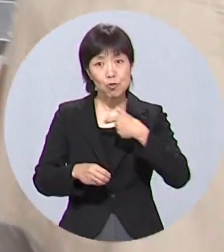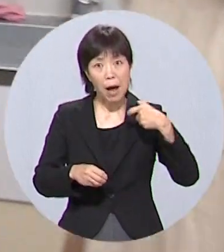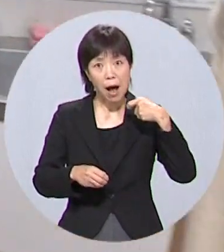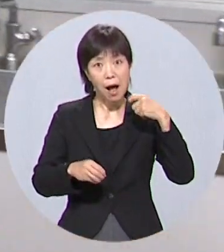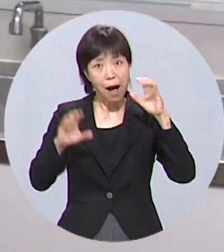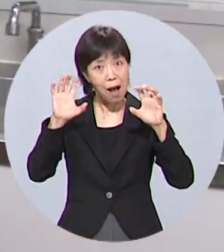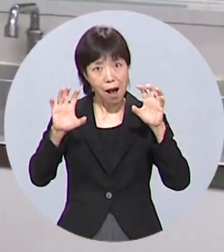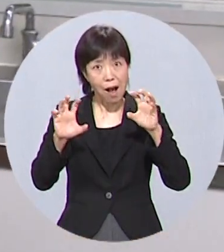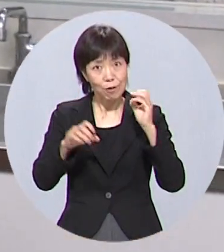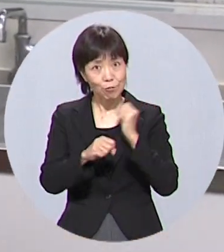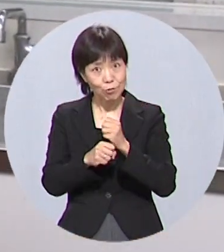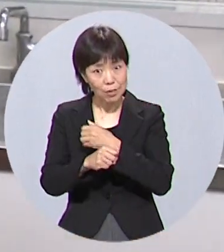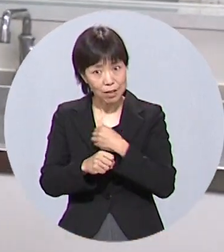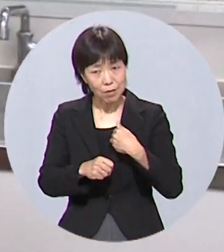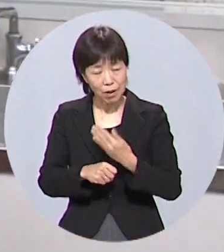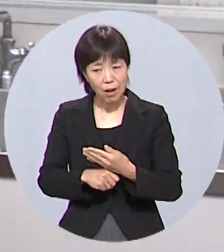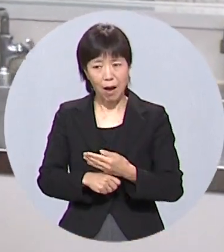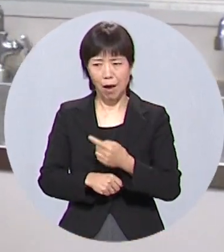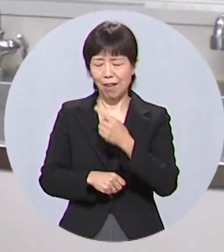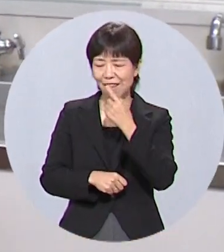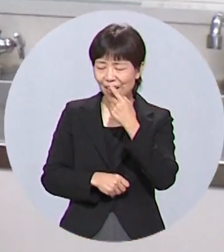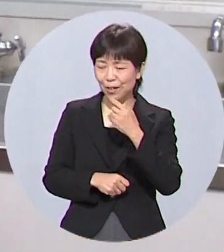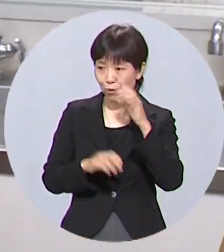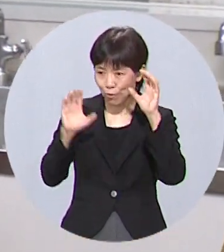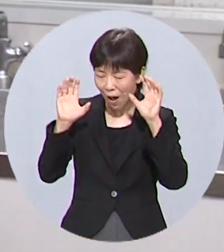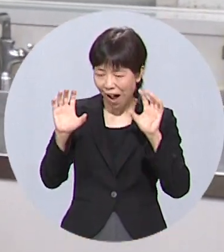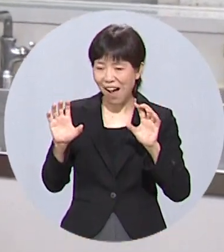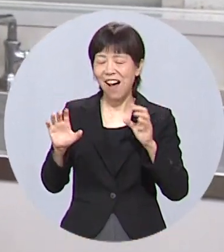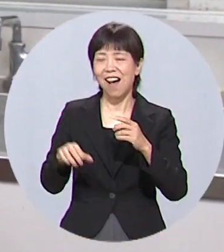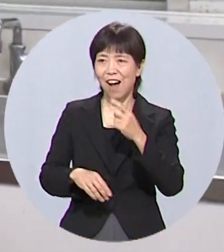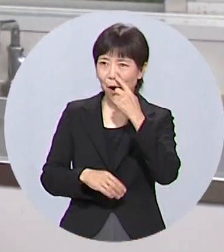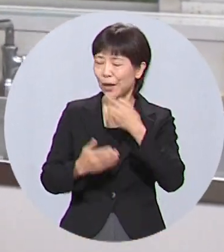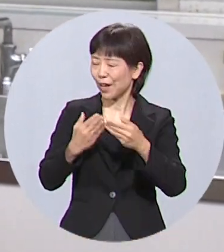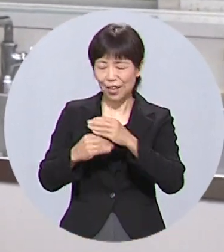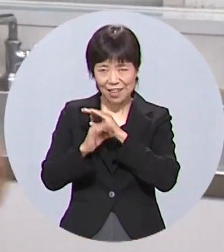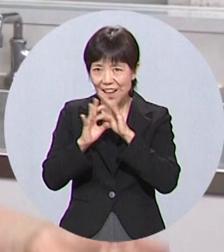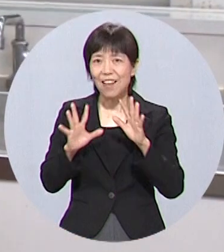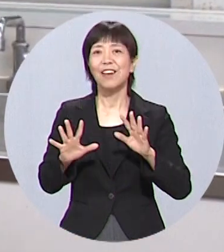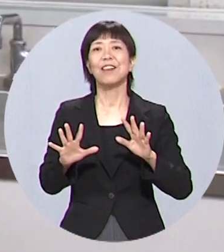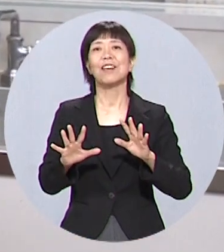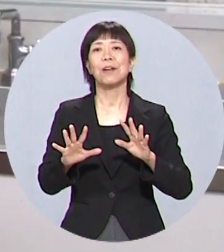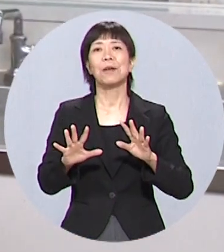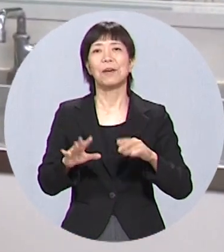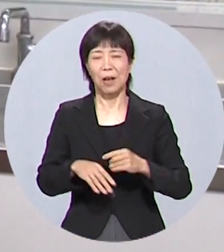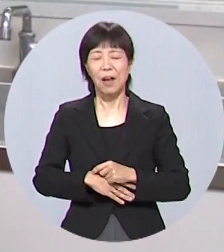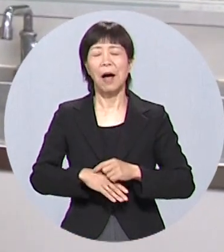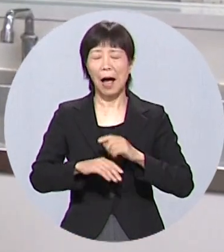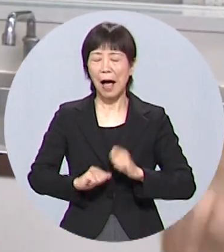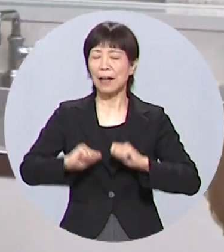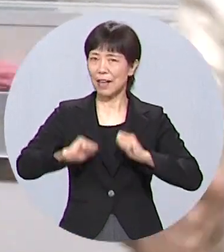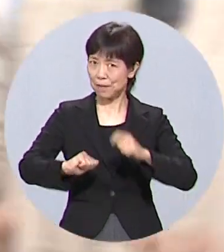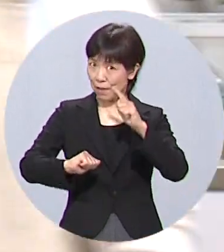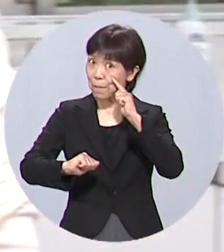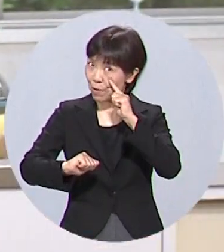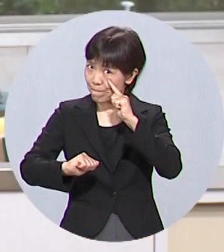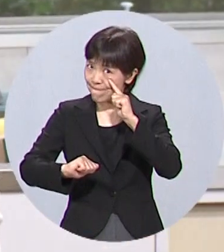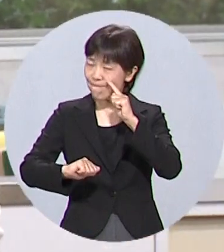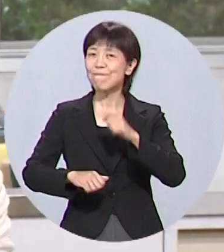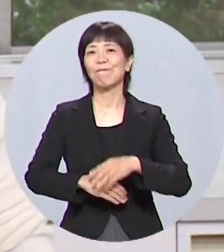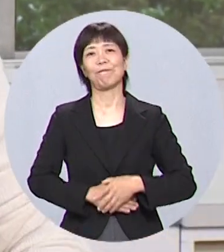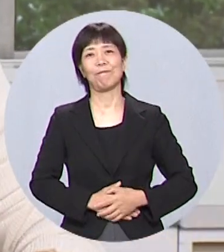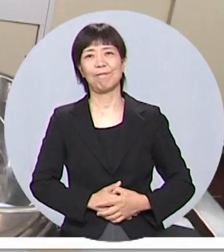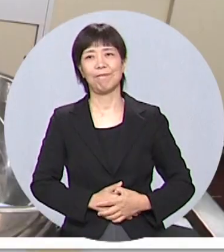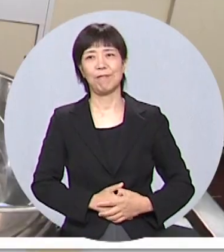あー、やったことないんですけど、はい、じゃあ、はい、私も アンゴラさんも挑戦してみましょう、 はい、挑戦して、はい、はい、